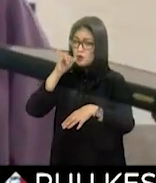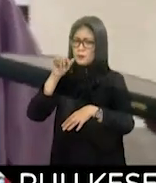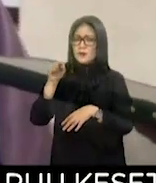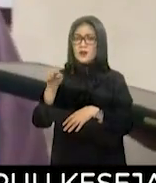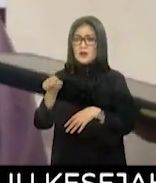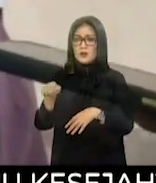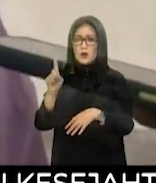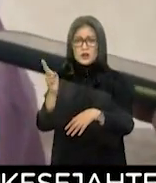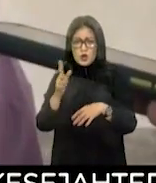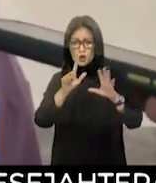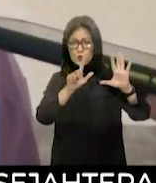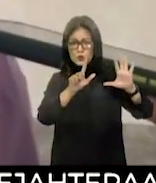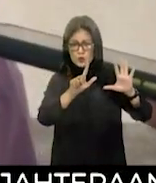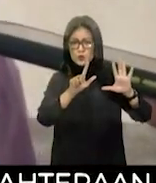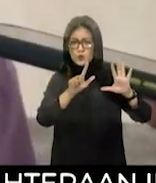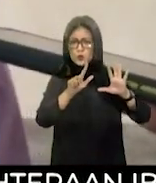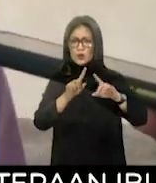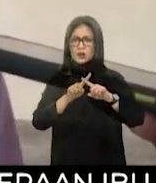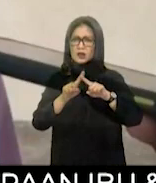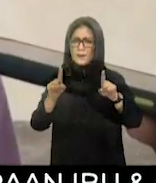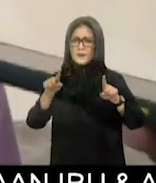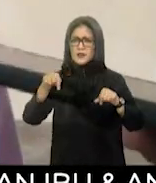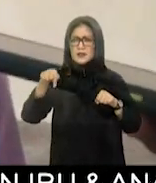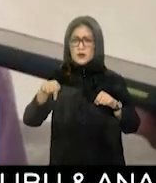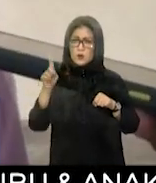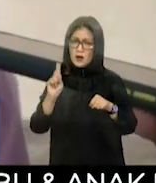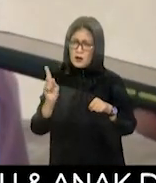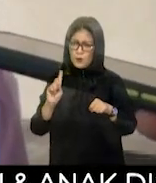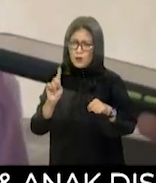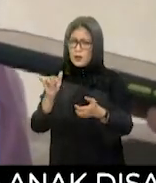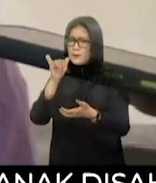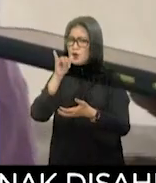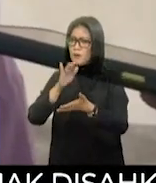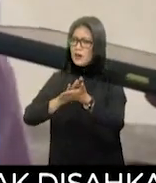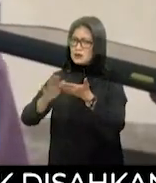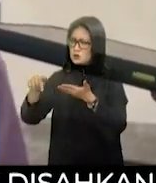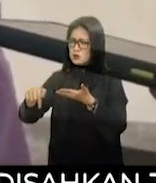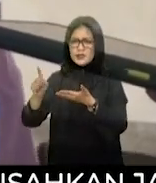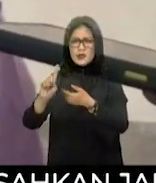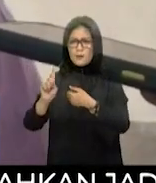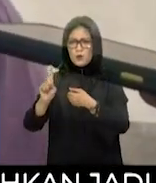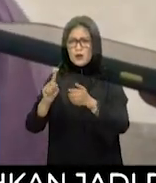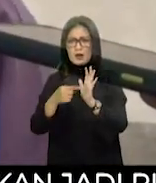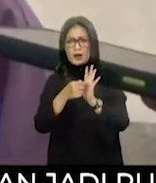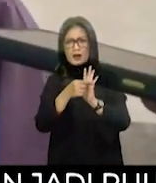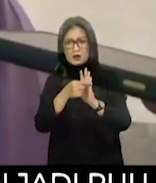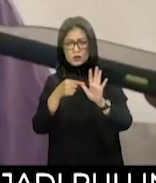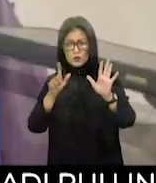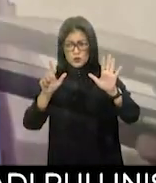tujuh tetapi tidak boleh minum di tempat ya Nah yang lima itu tidak ada izin menjual minuman